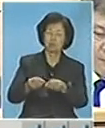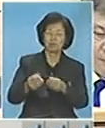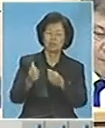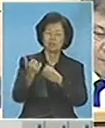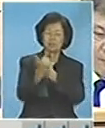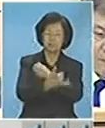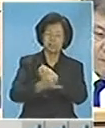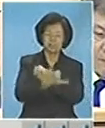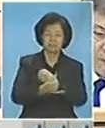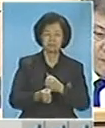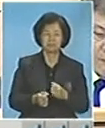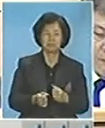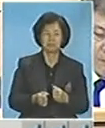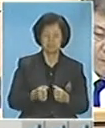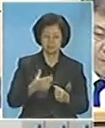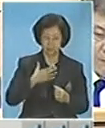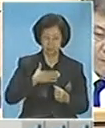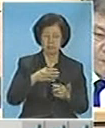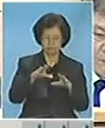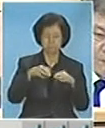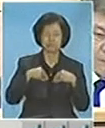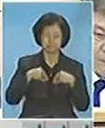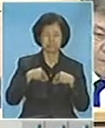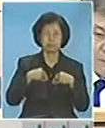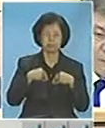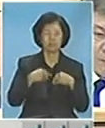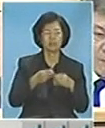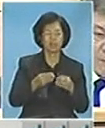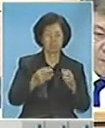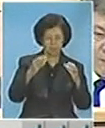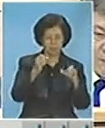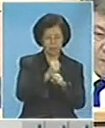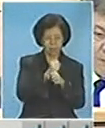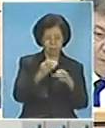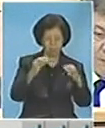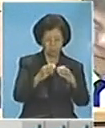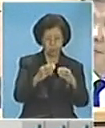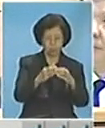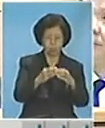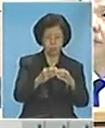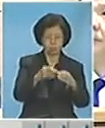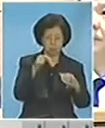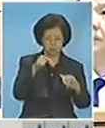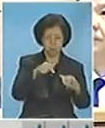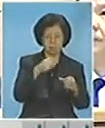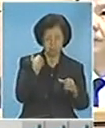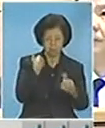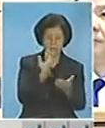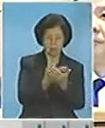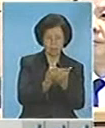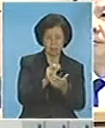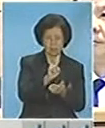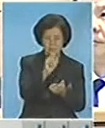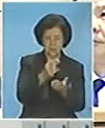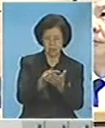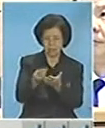นดินผมก็เห็นด้วยครับเพราะจะทำให้หน่วยงานนี้นั้นมีงบประมาณในการที่จะใช้จ่าย